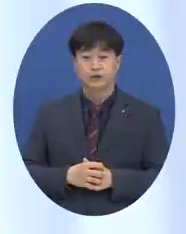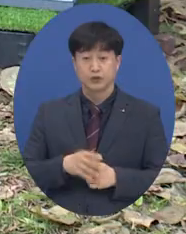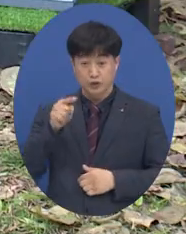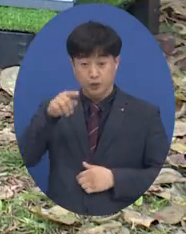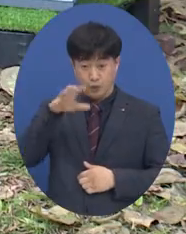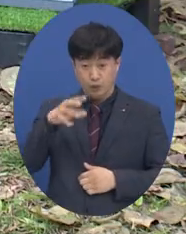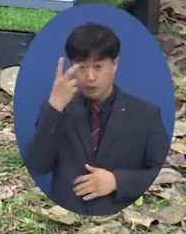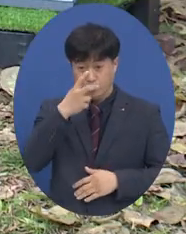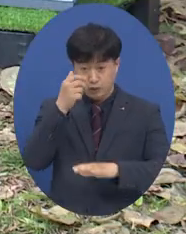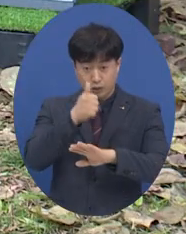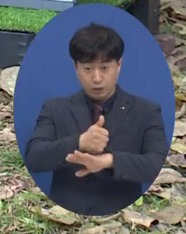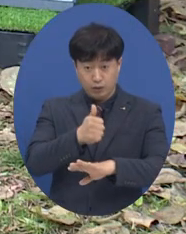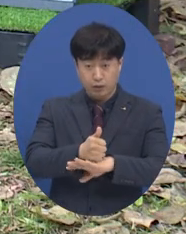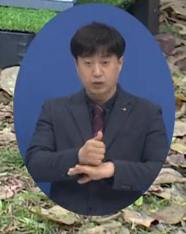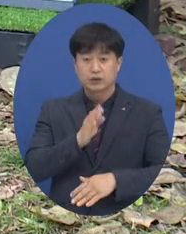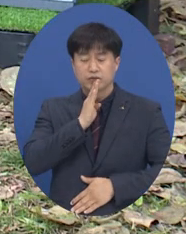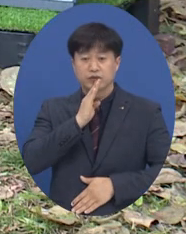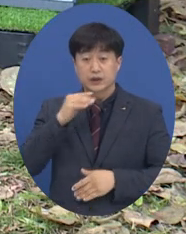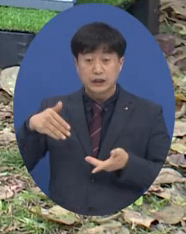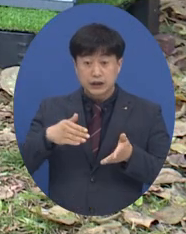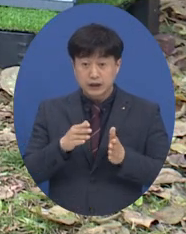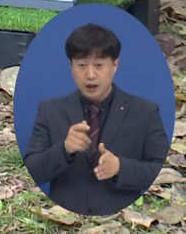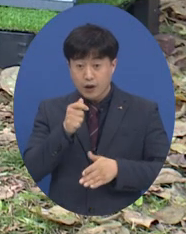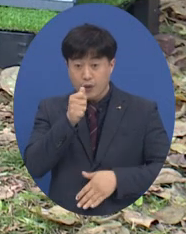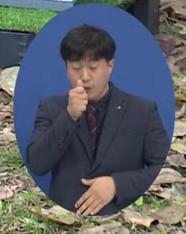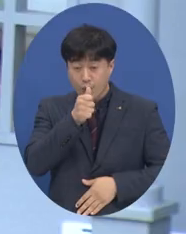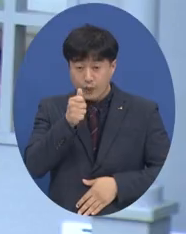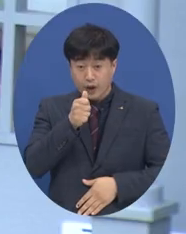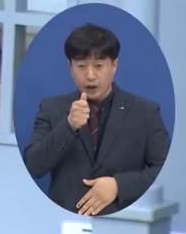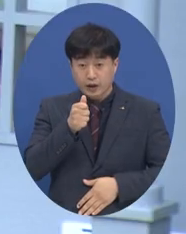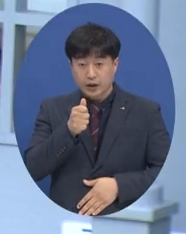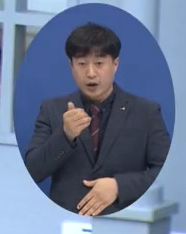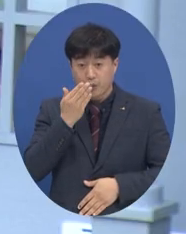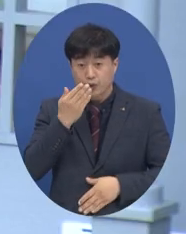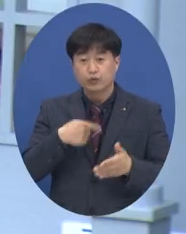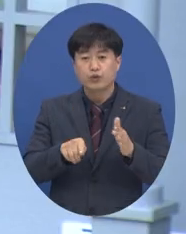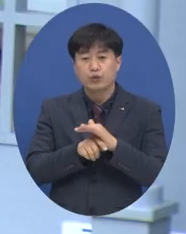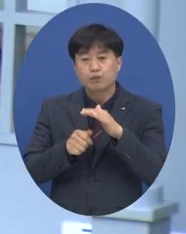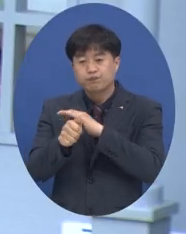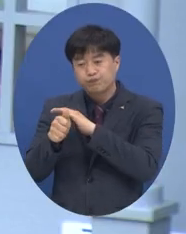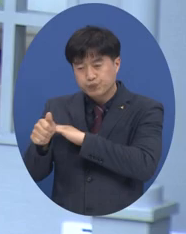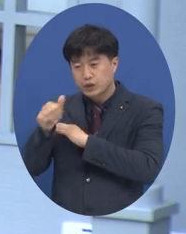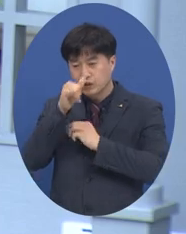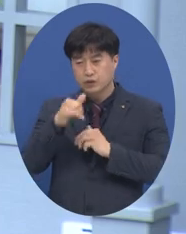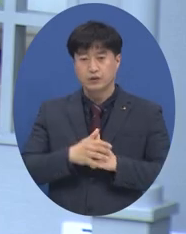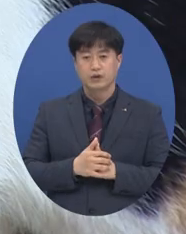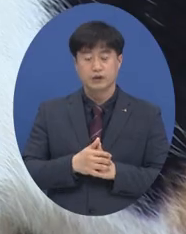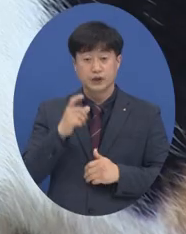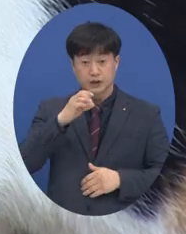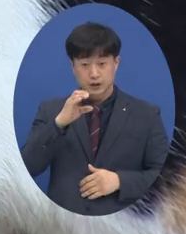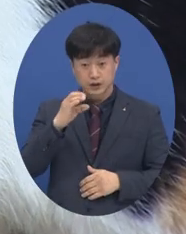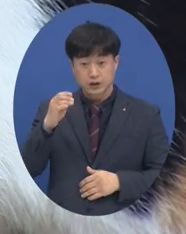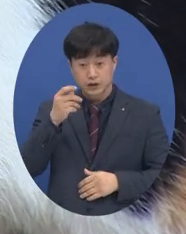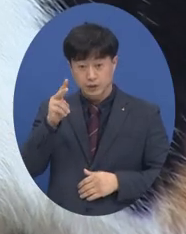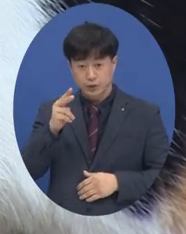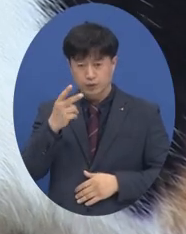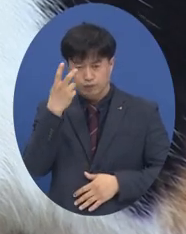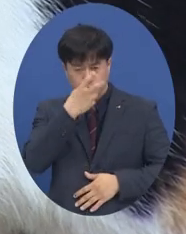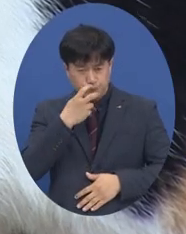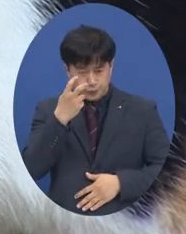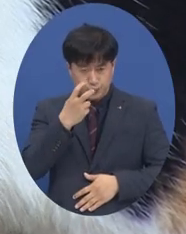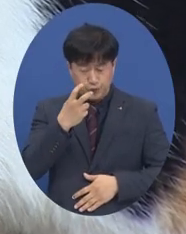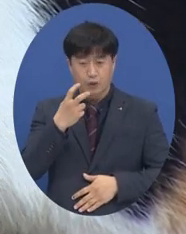현장에서 관찰해보니 실제의 길고양이들이 끼니를 해결 하로 수시로 쳤습니다 cctv 로 살펴보기도 하고